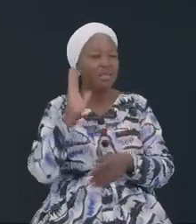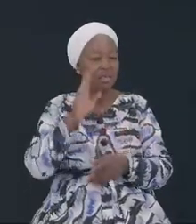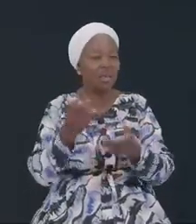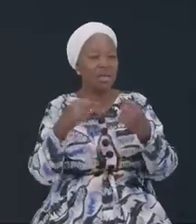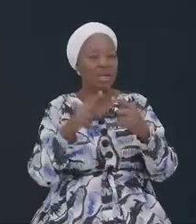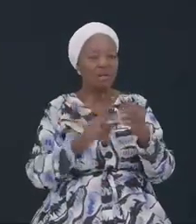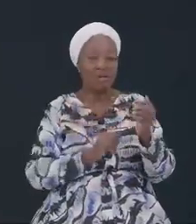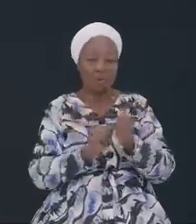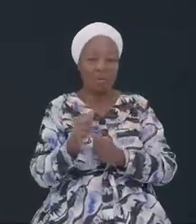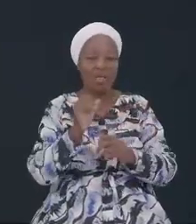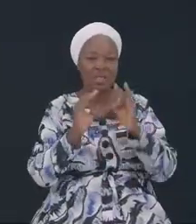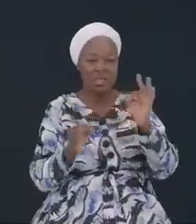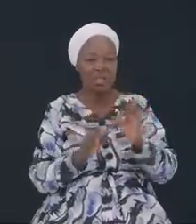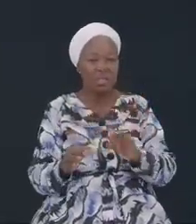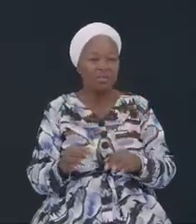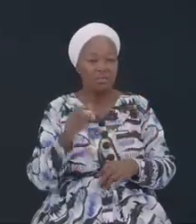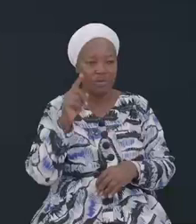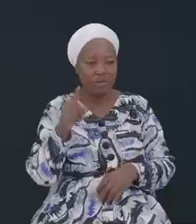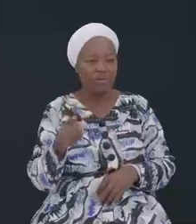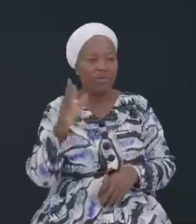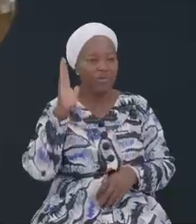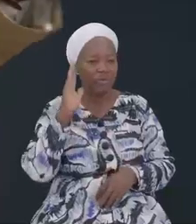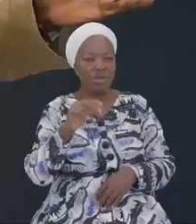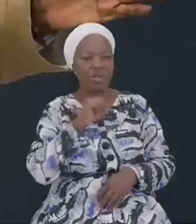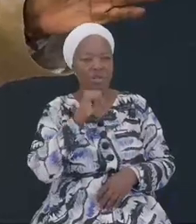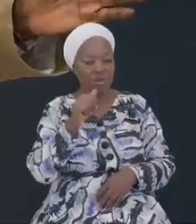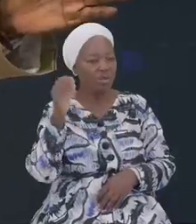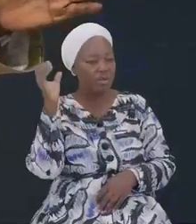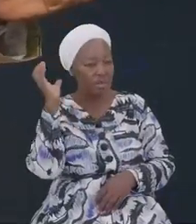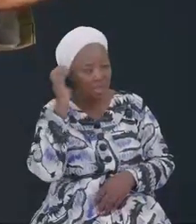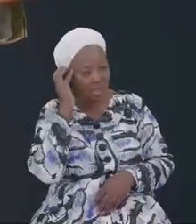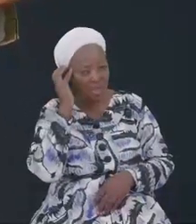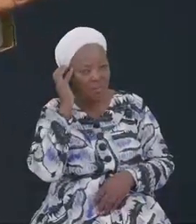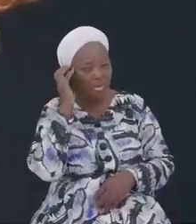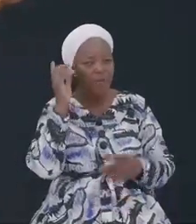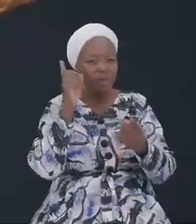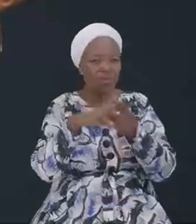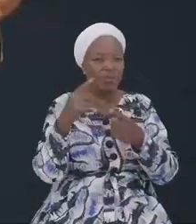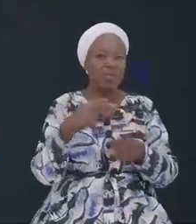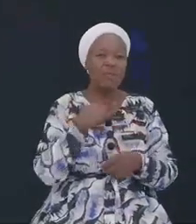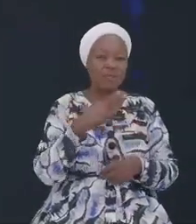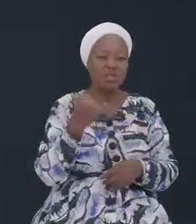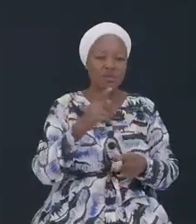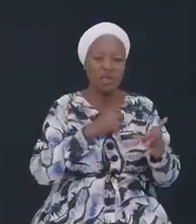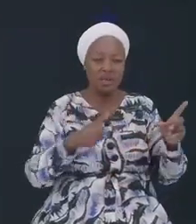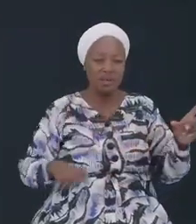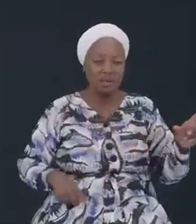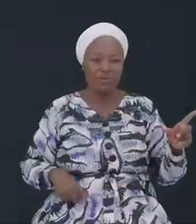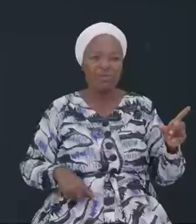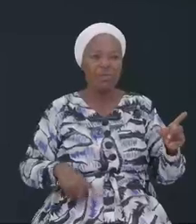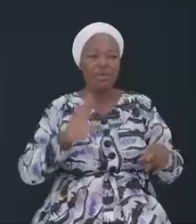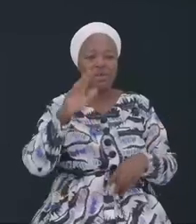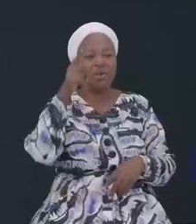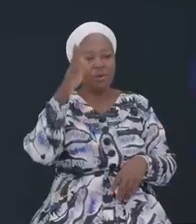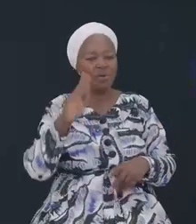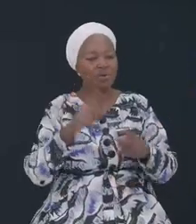si tu n'obéis point à la voix de l'Éternel ton Dieu, si tu